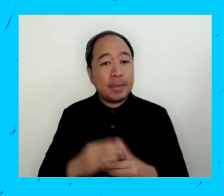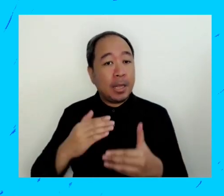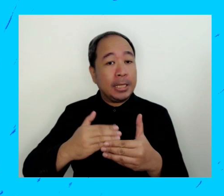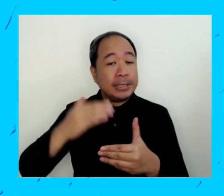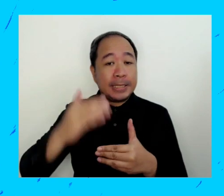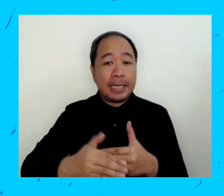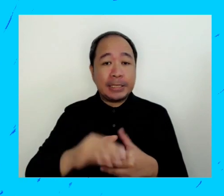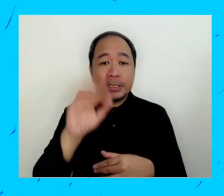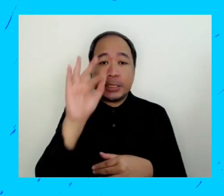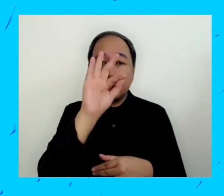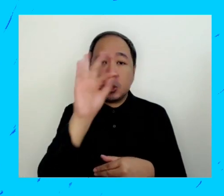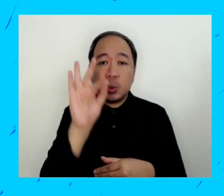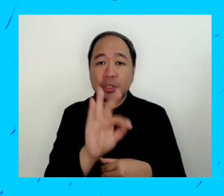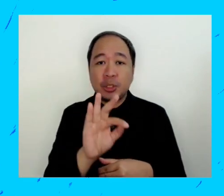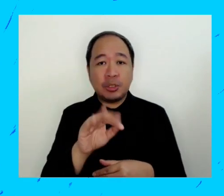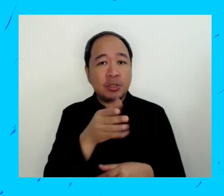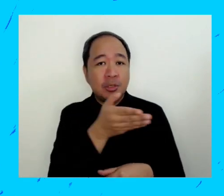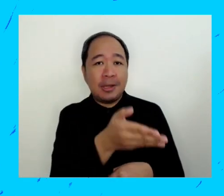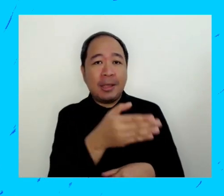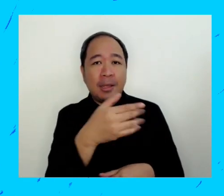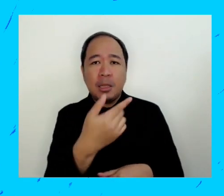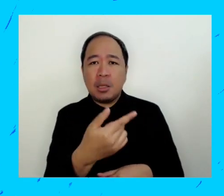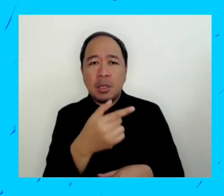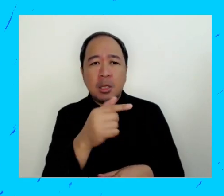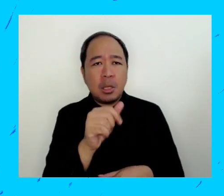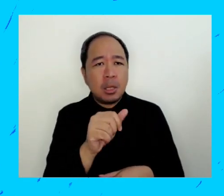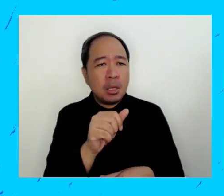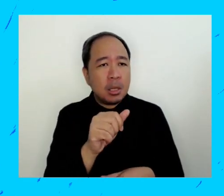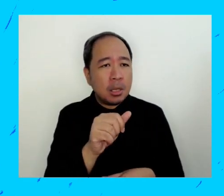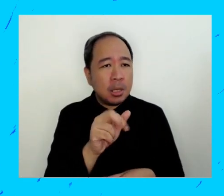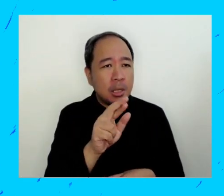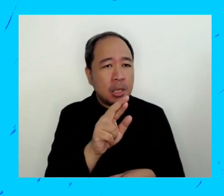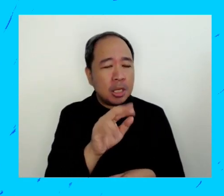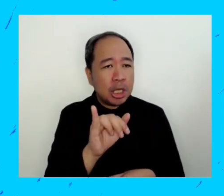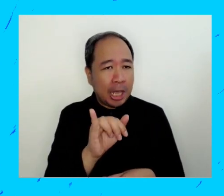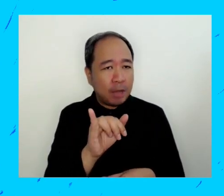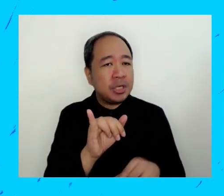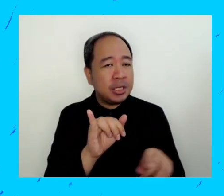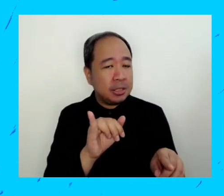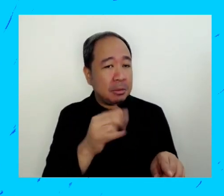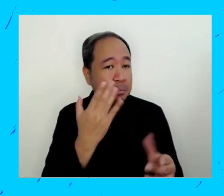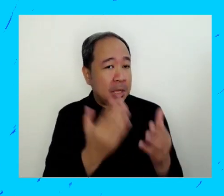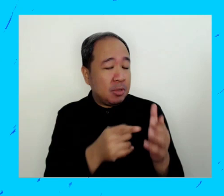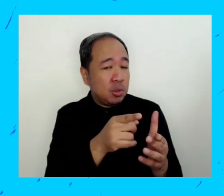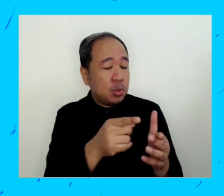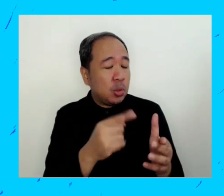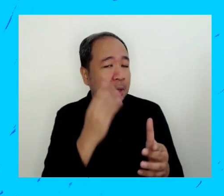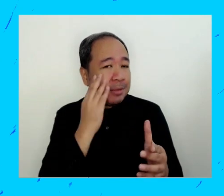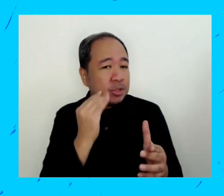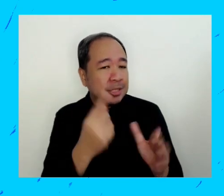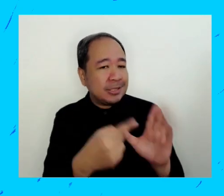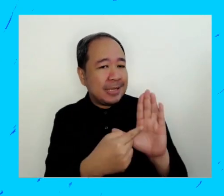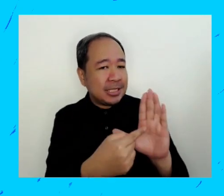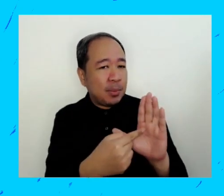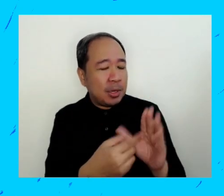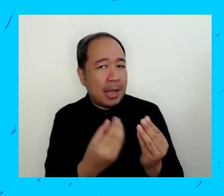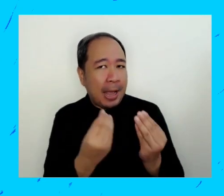Gary, est-ce que tu peux prendre cette question? Je vais donner quelques exemples